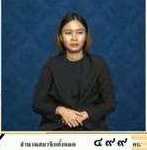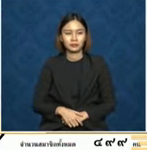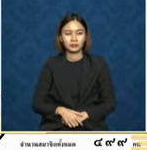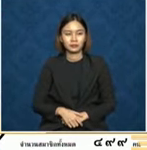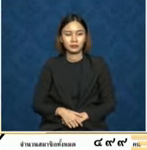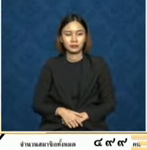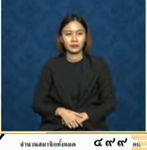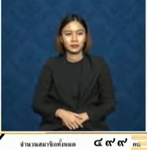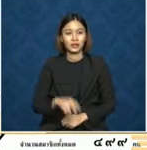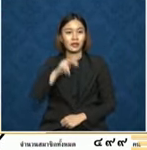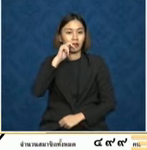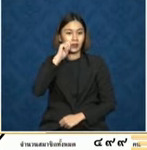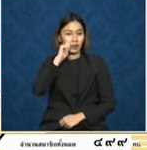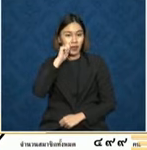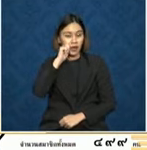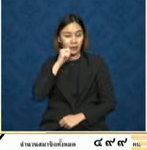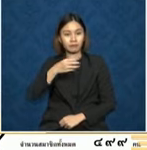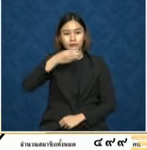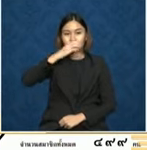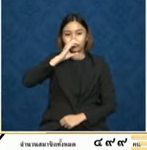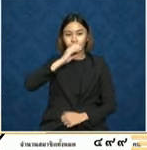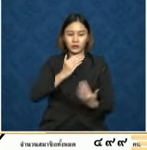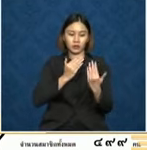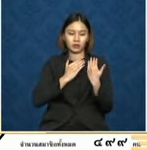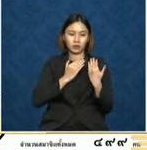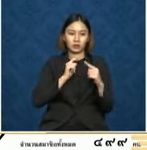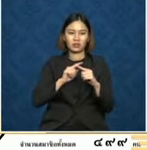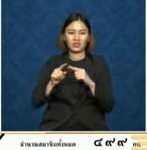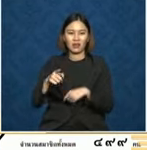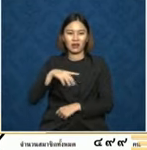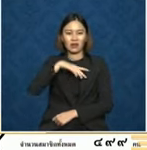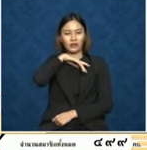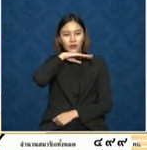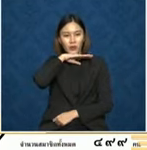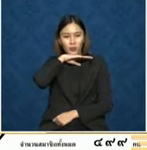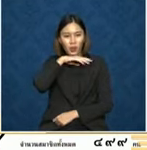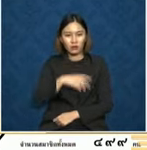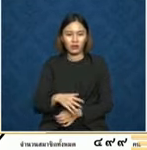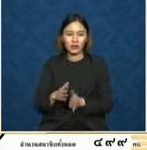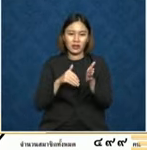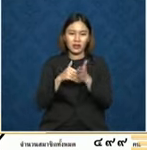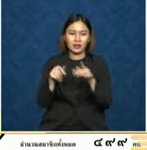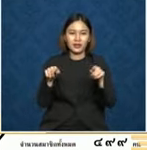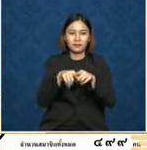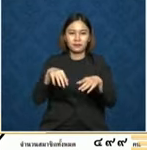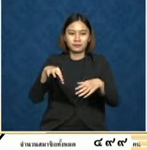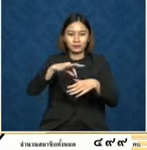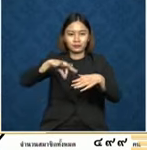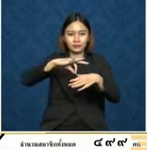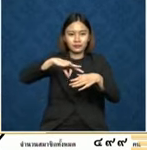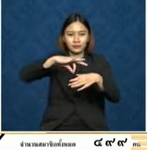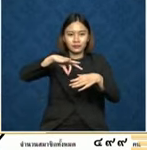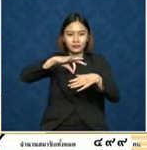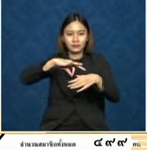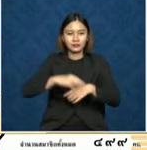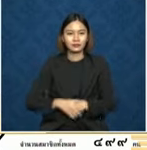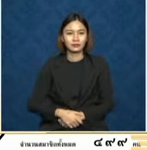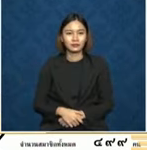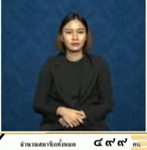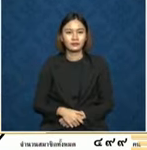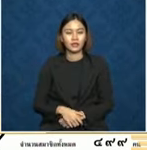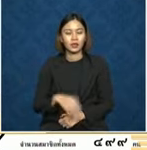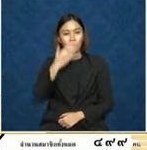และยิ่งไปดูน้ำประปาน้ำกินน้ำใช้นะครับขุ่นสีเหมือนกาแฟเย็นเพราะใช้น้